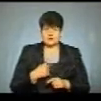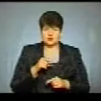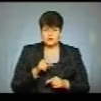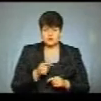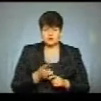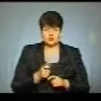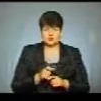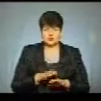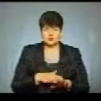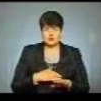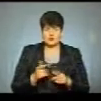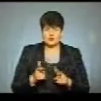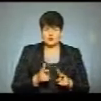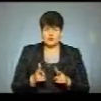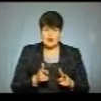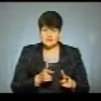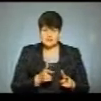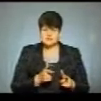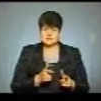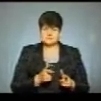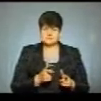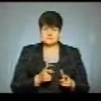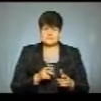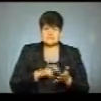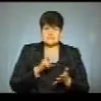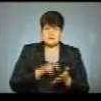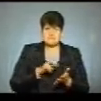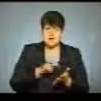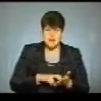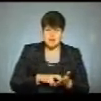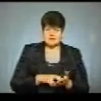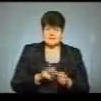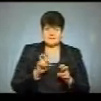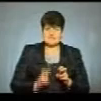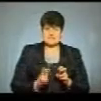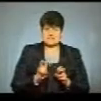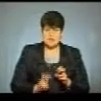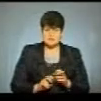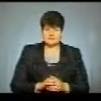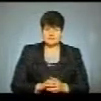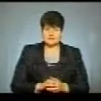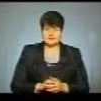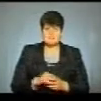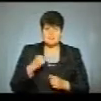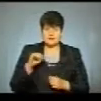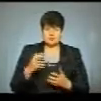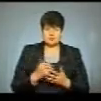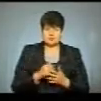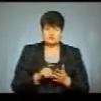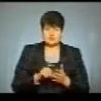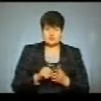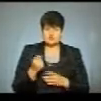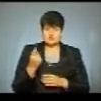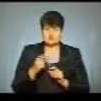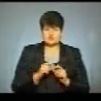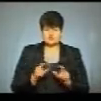дуже довго готувалася, стрибала, присідала. Перемогу вибороли учасники з